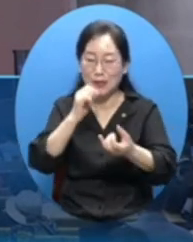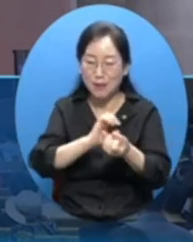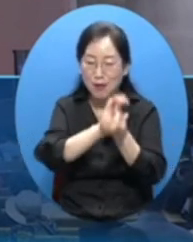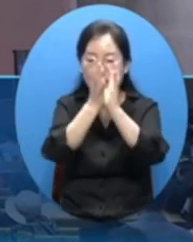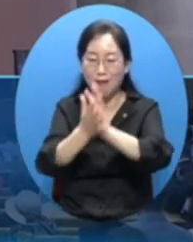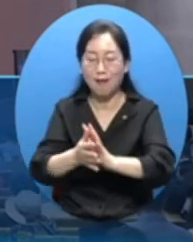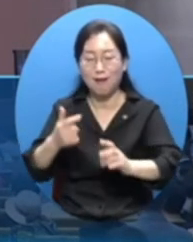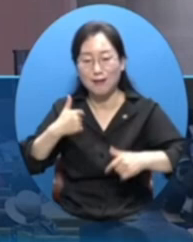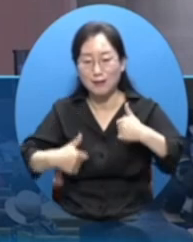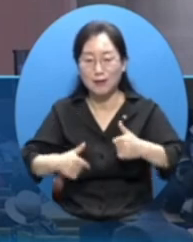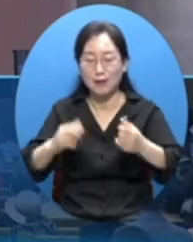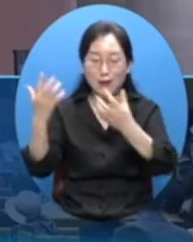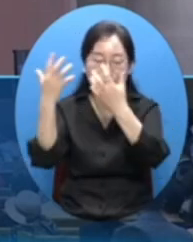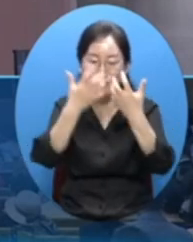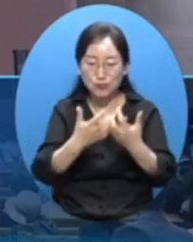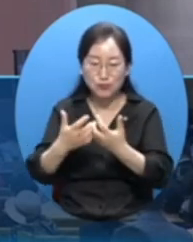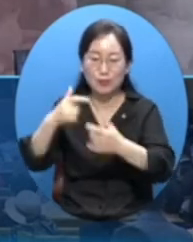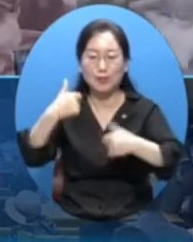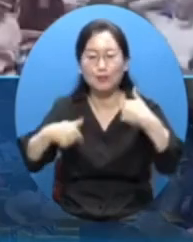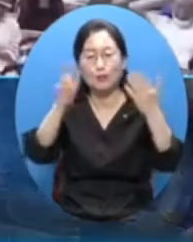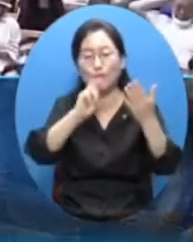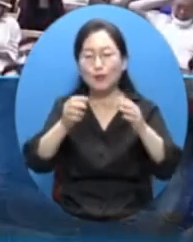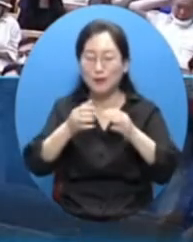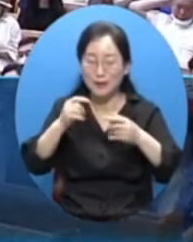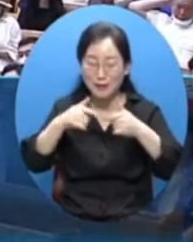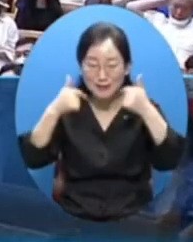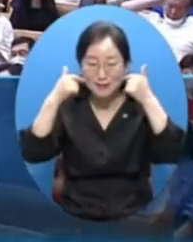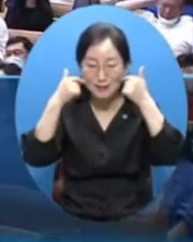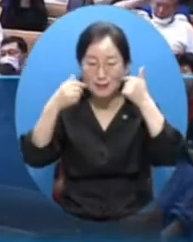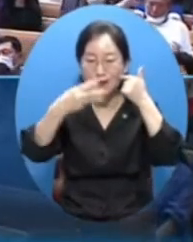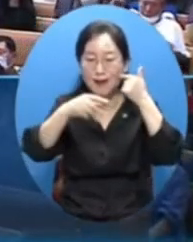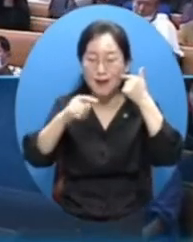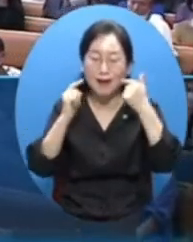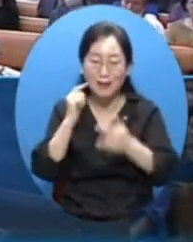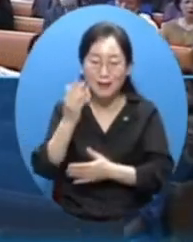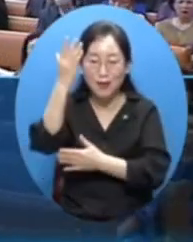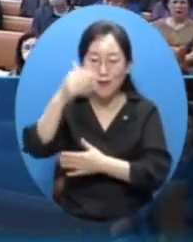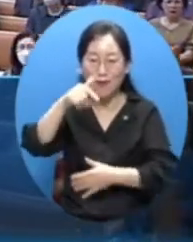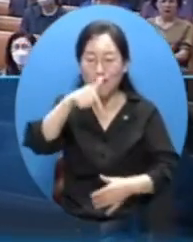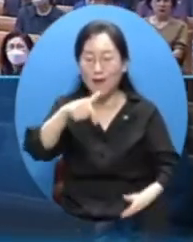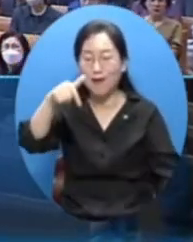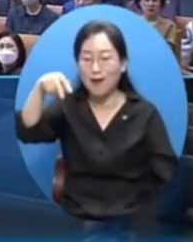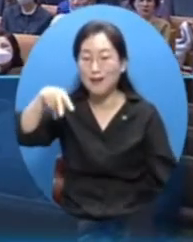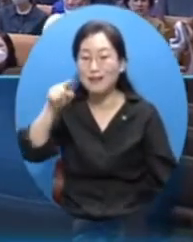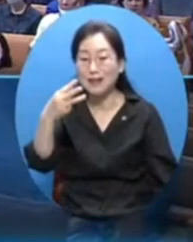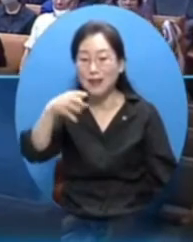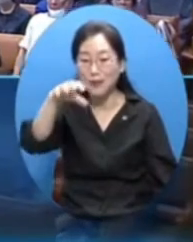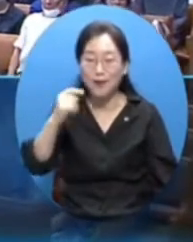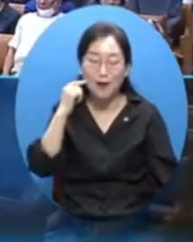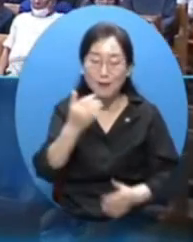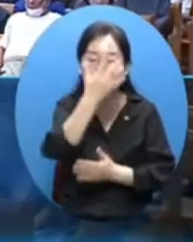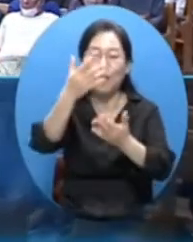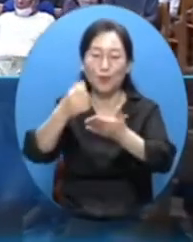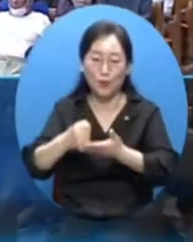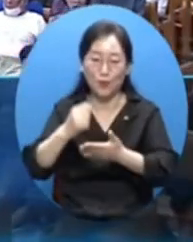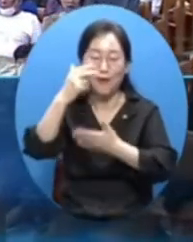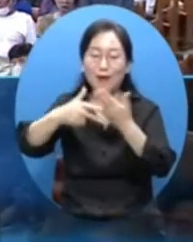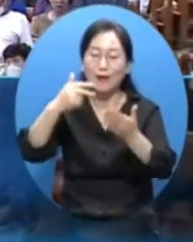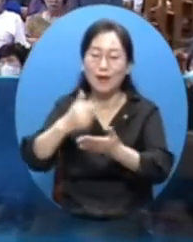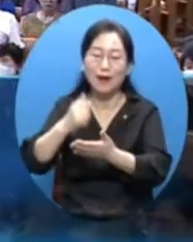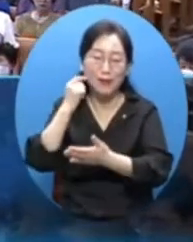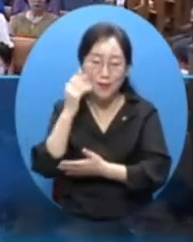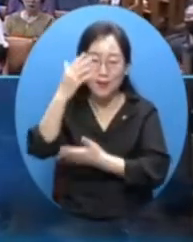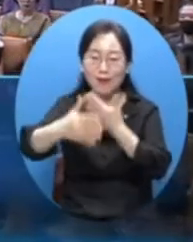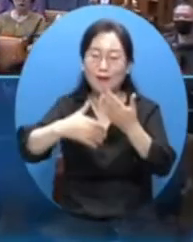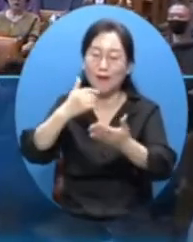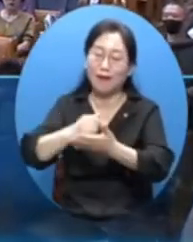즐거워하며 무성하게 피어 기쁜 노래로 즐거워하며 레바논의 영광과 갈멜과 샤론의 아름다움을 얻을 것이라. 그것들이 야훼의 영광 곧 우리 하나님의